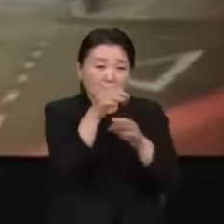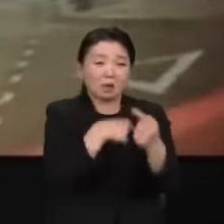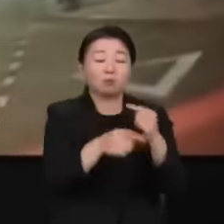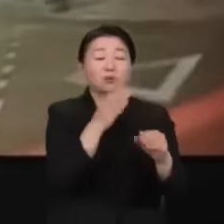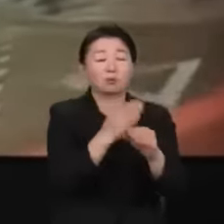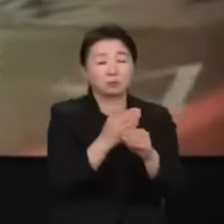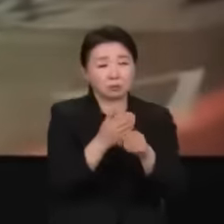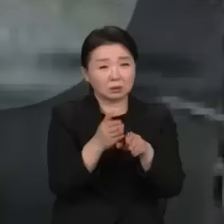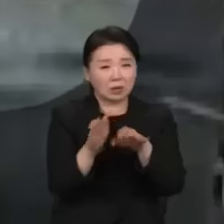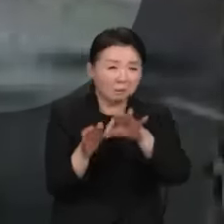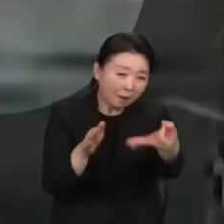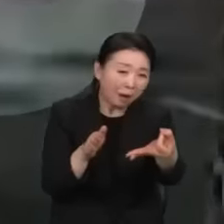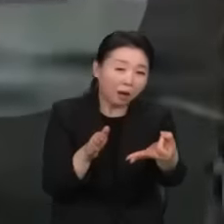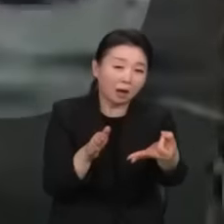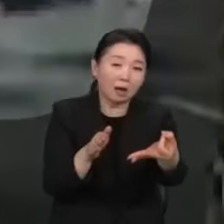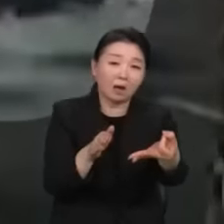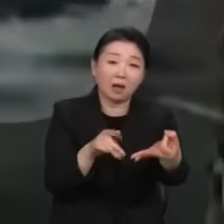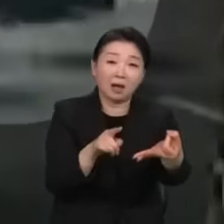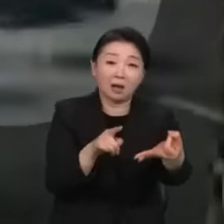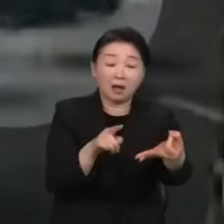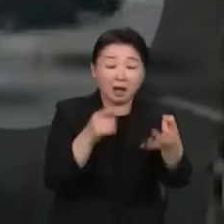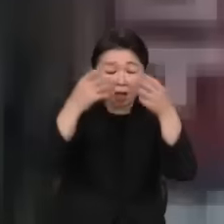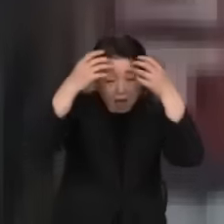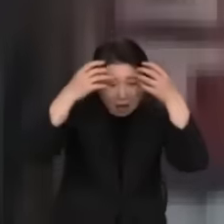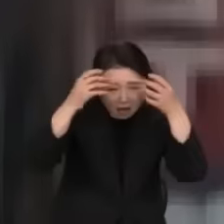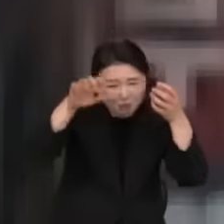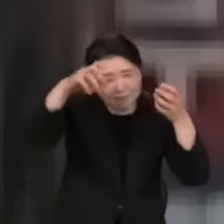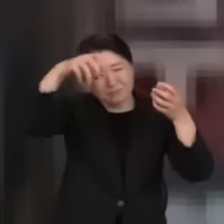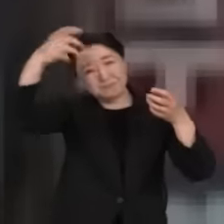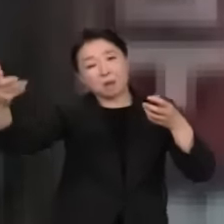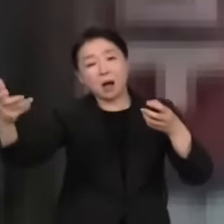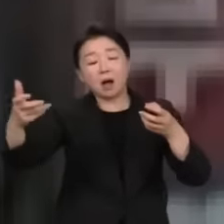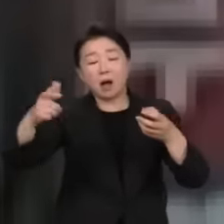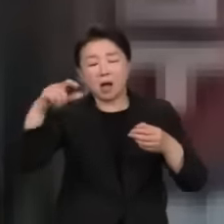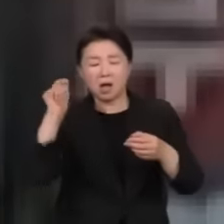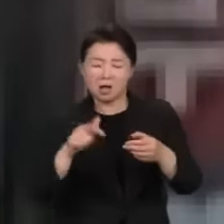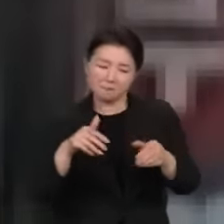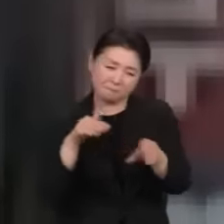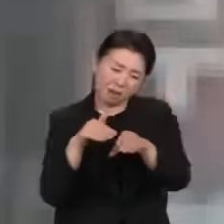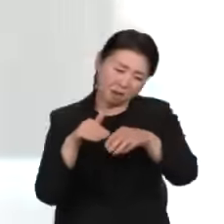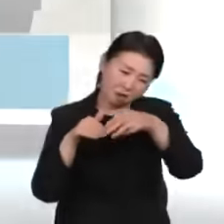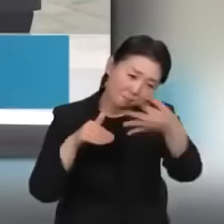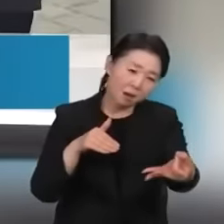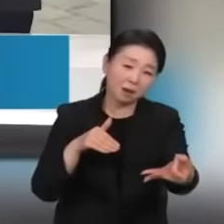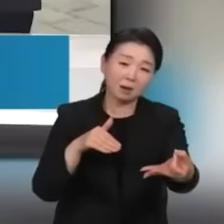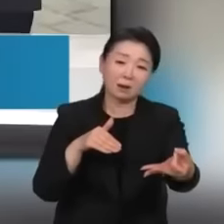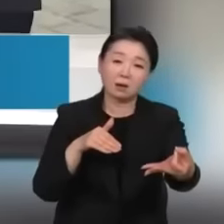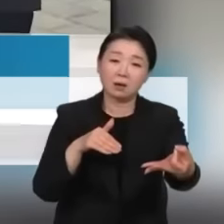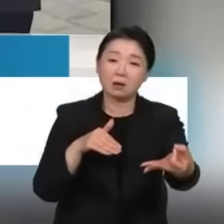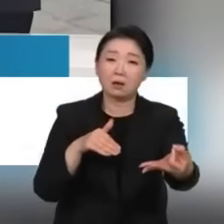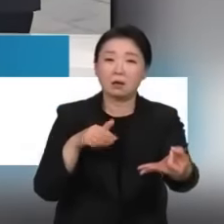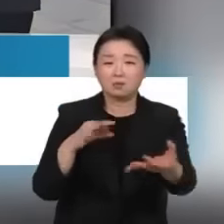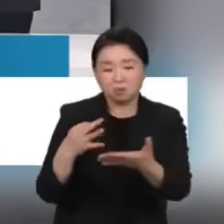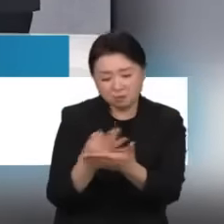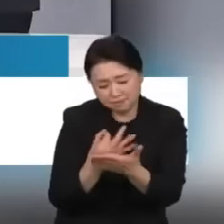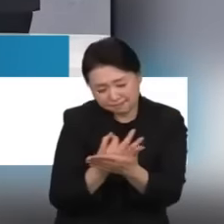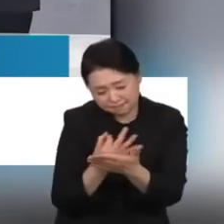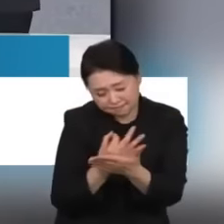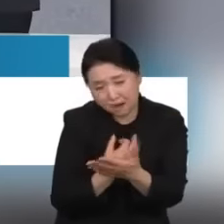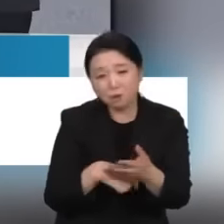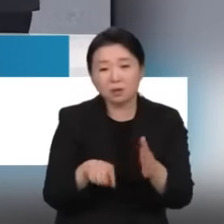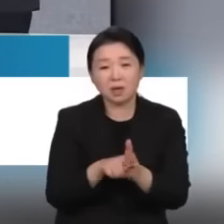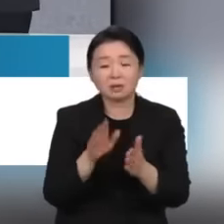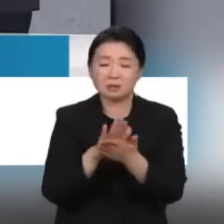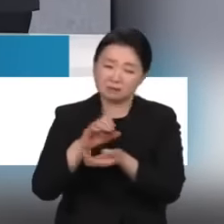도로에 쓰러졌습니다. 쓰고 있던 헬멧이 날아갈 정도로 강한 충격이었습니다. 한 푼이라도 더 벌기 위해